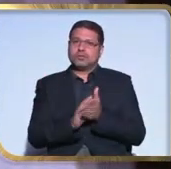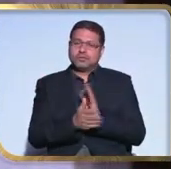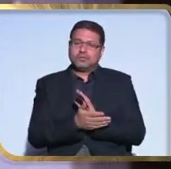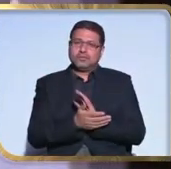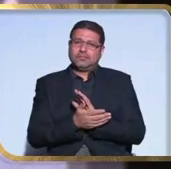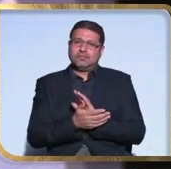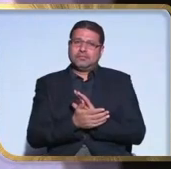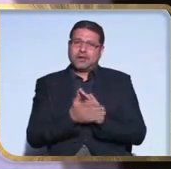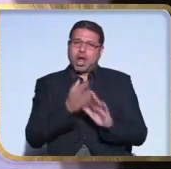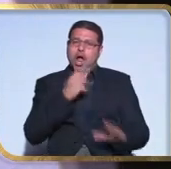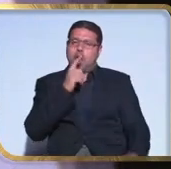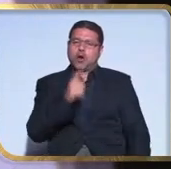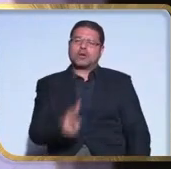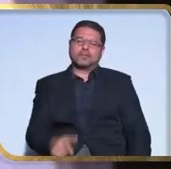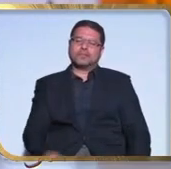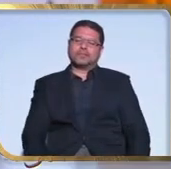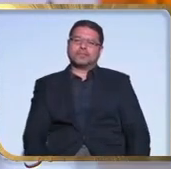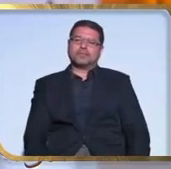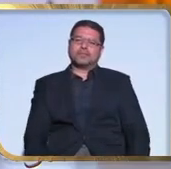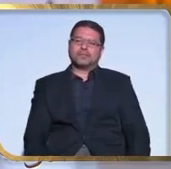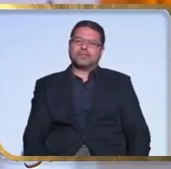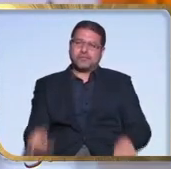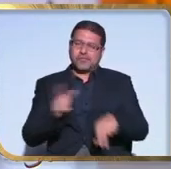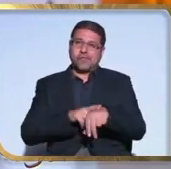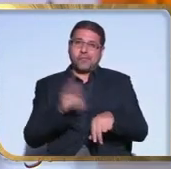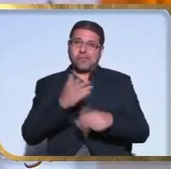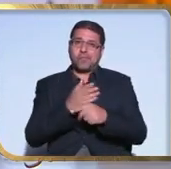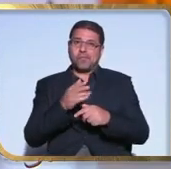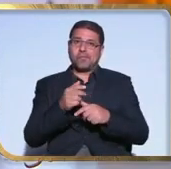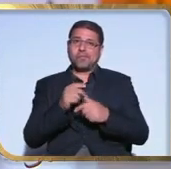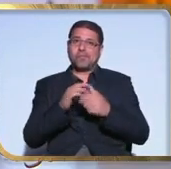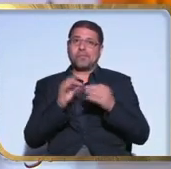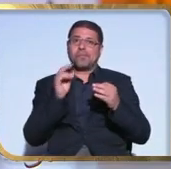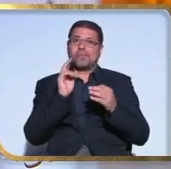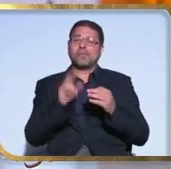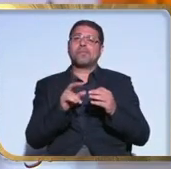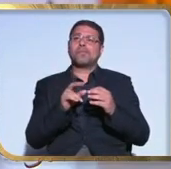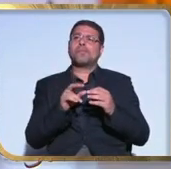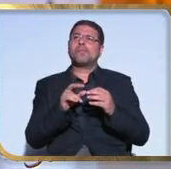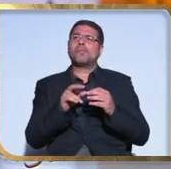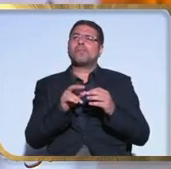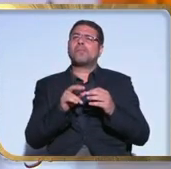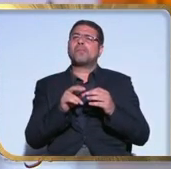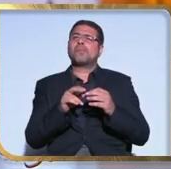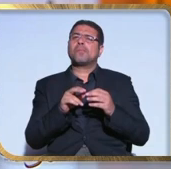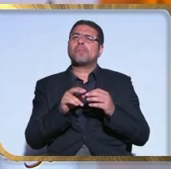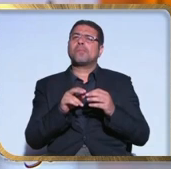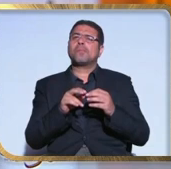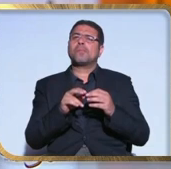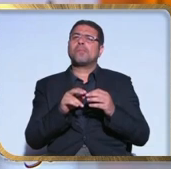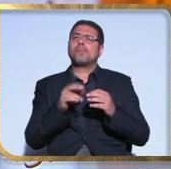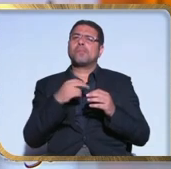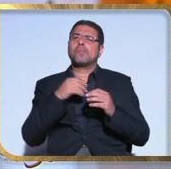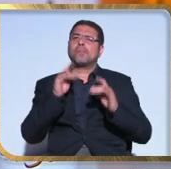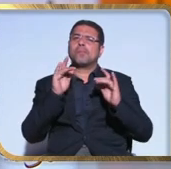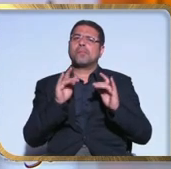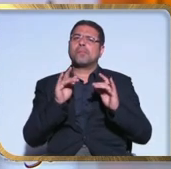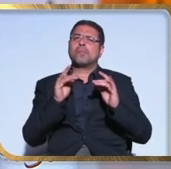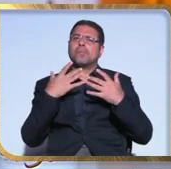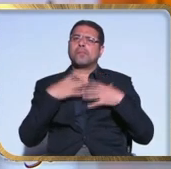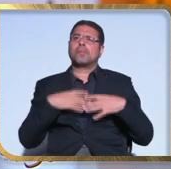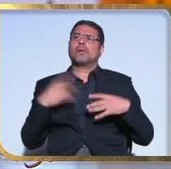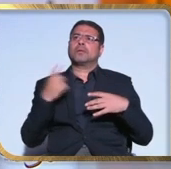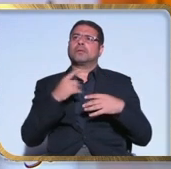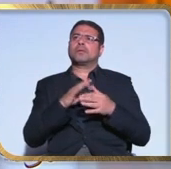هقول لك انا وفي حاجه انا قاعده قدامه بب البيت عادي بيعمل ايه قاعده قدامه بلف البيت